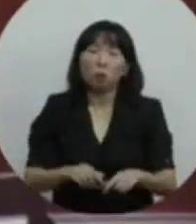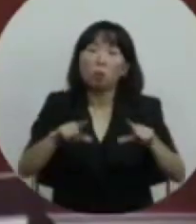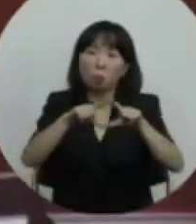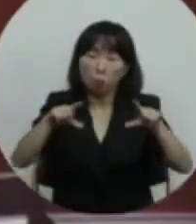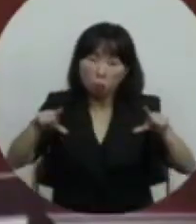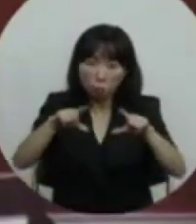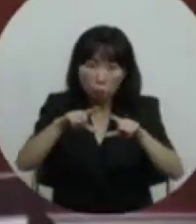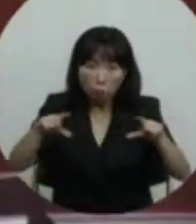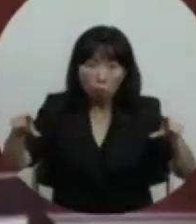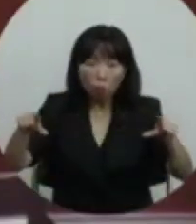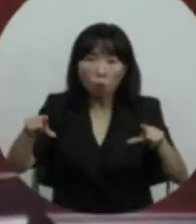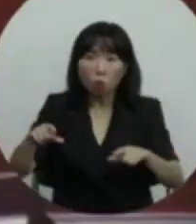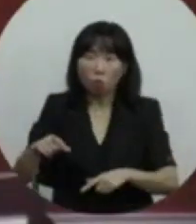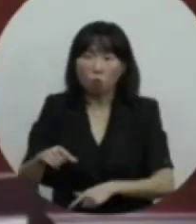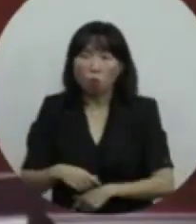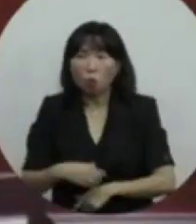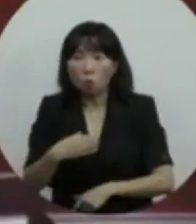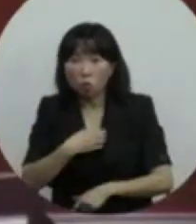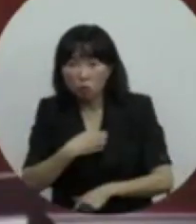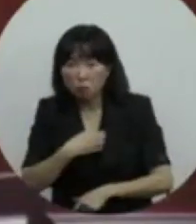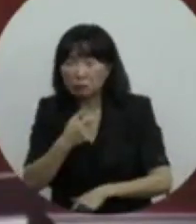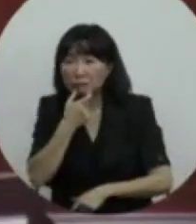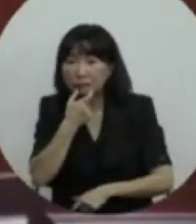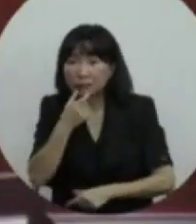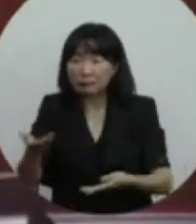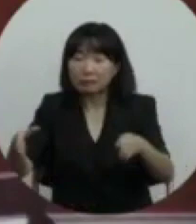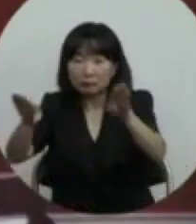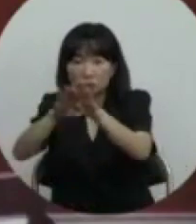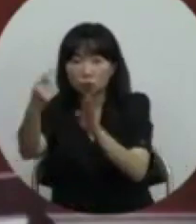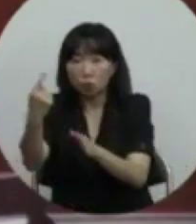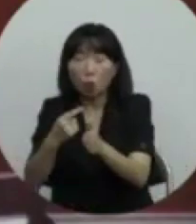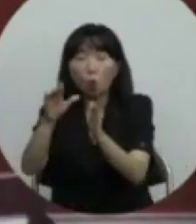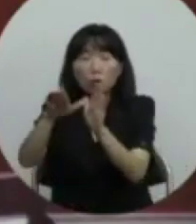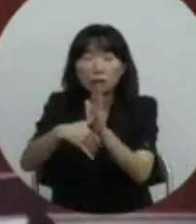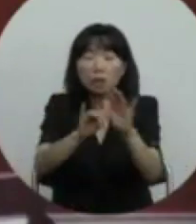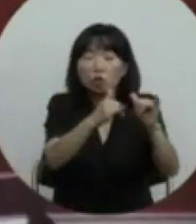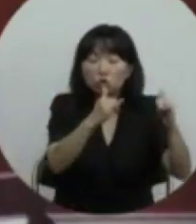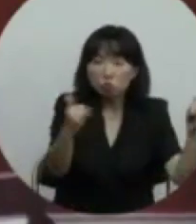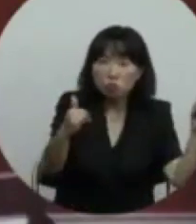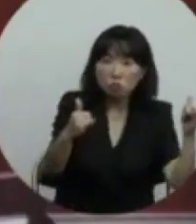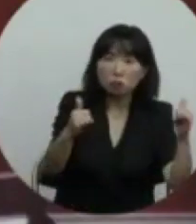통상적으로 혐오시설이 설치되는 지역에는 그 지역의 주민들과